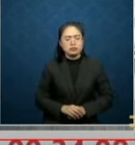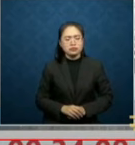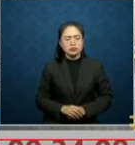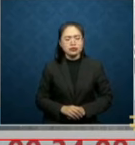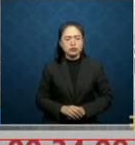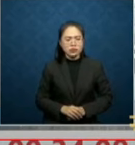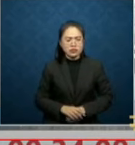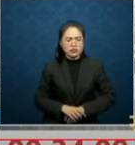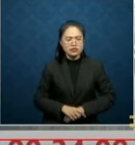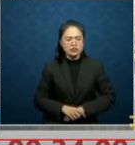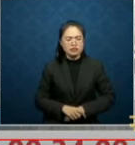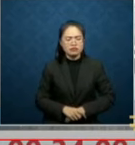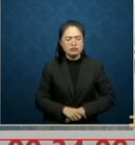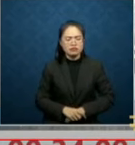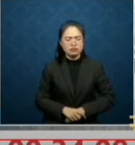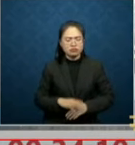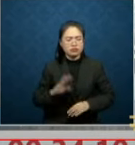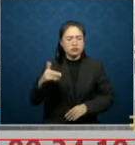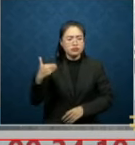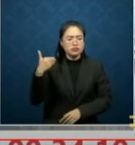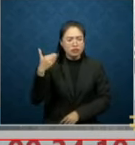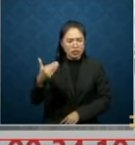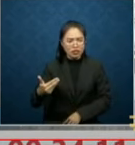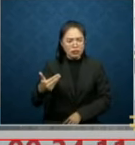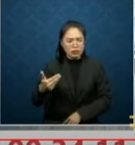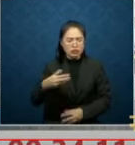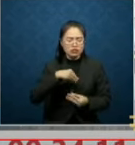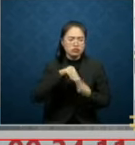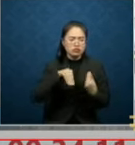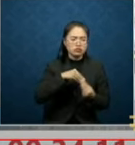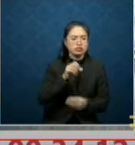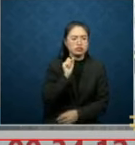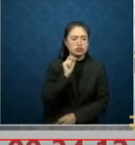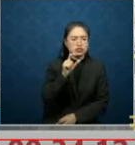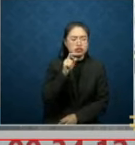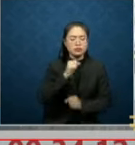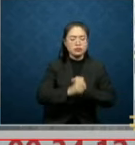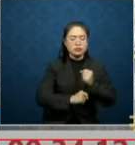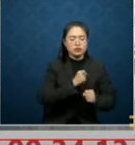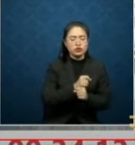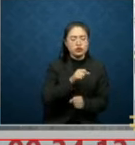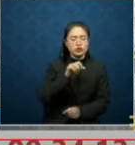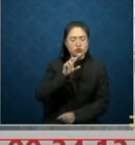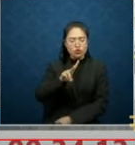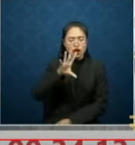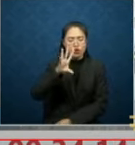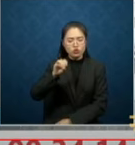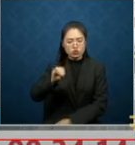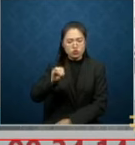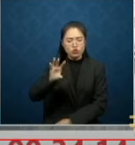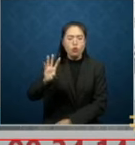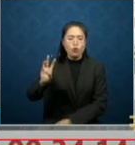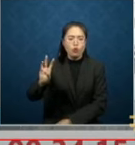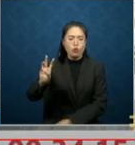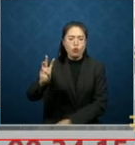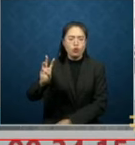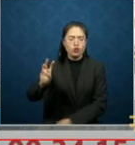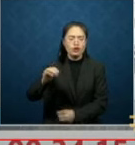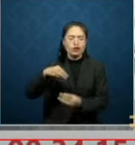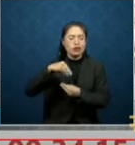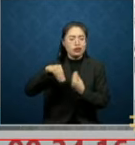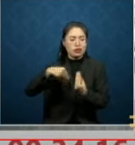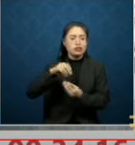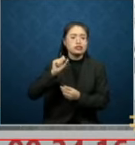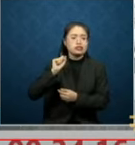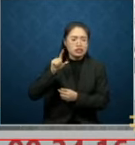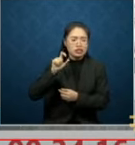อันต่อมาคือเศรษฐกิจนะครับซึ่งปี66เนี่ยเขาก็ทั้งเศรษฐกิจการ